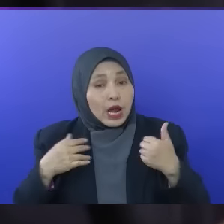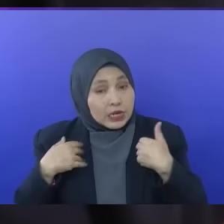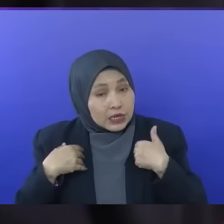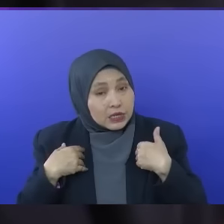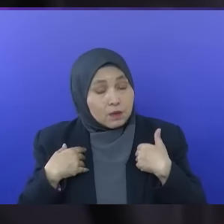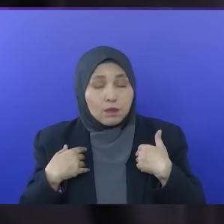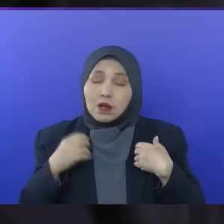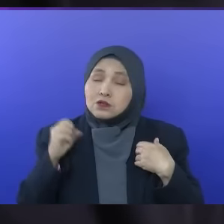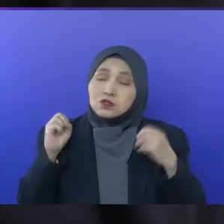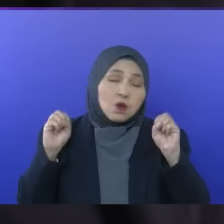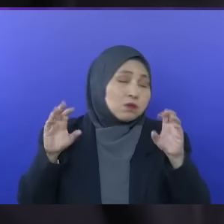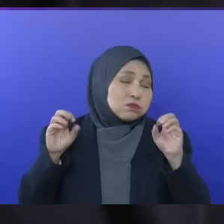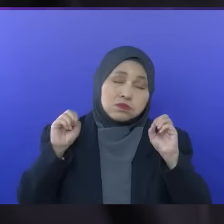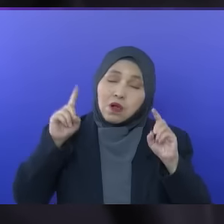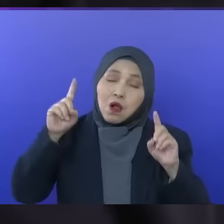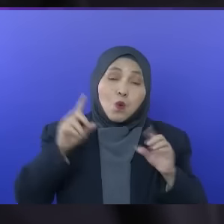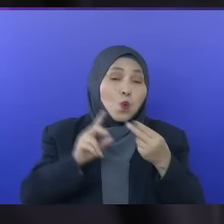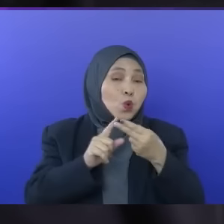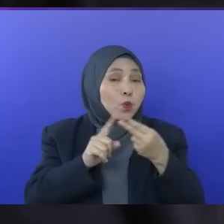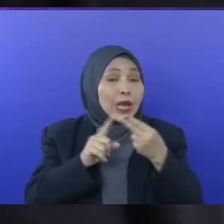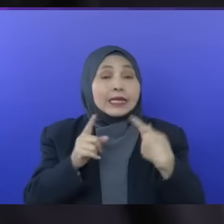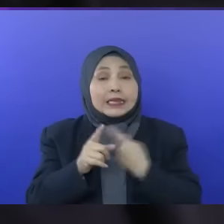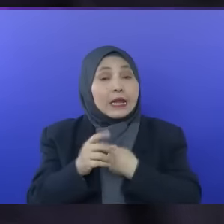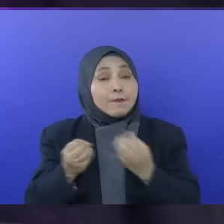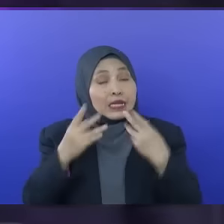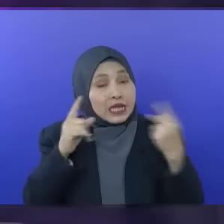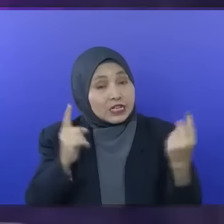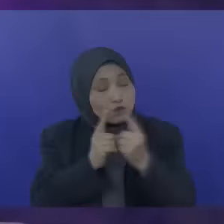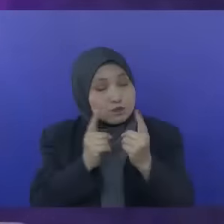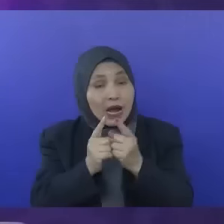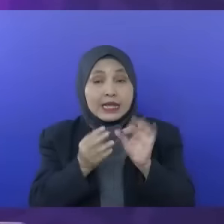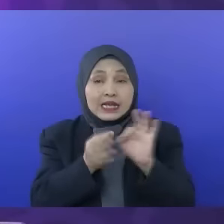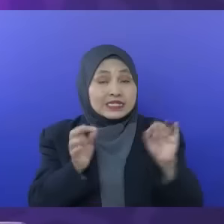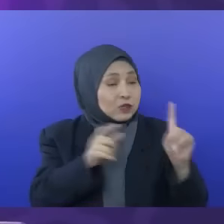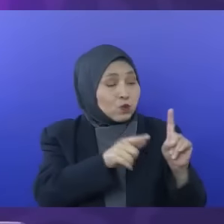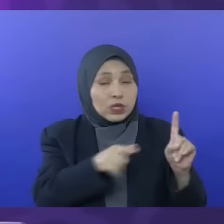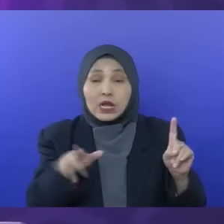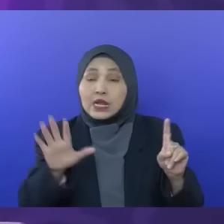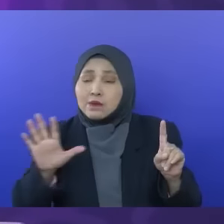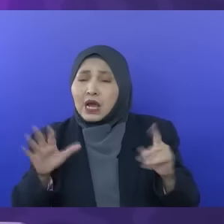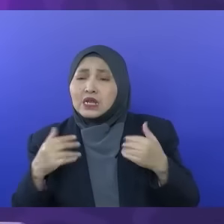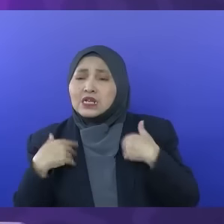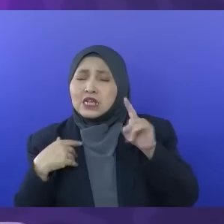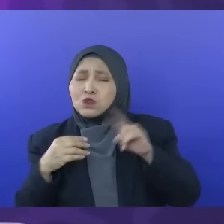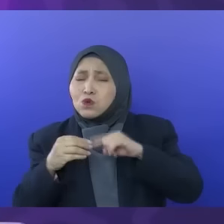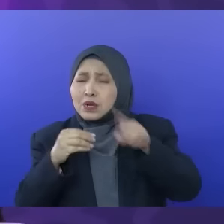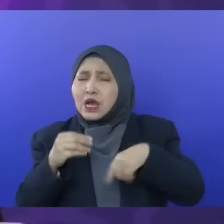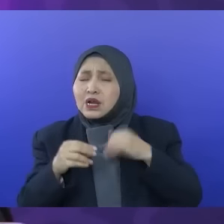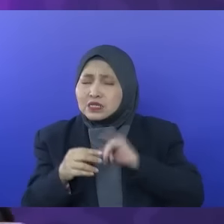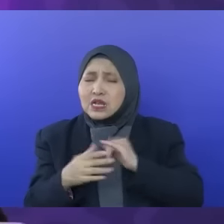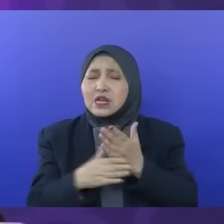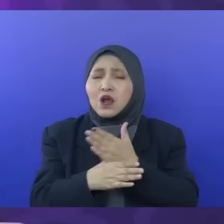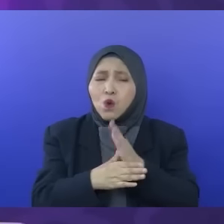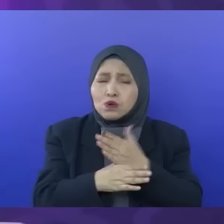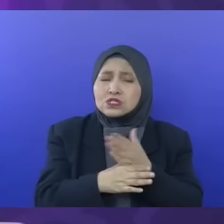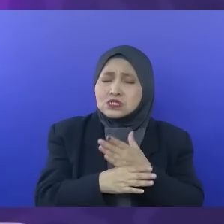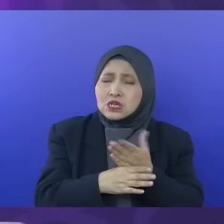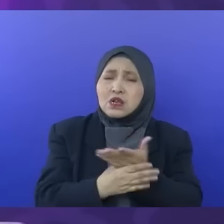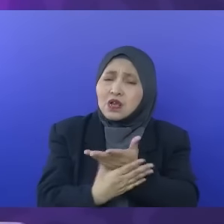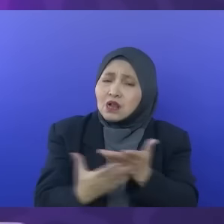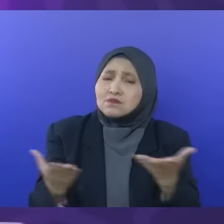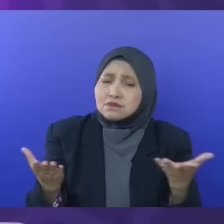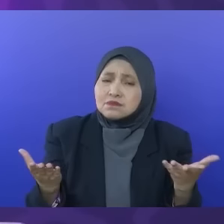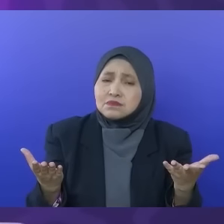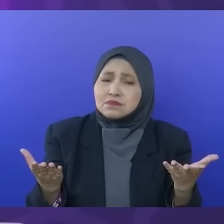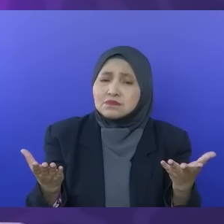masalah antara huruf yang banyak kita jumpa dalam ayat 1 hingga 5 ada satu kali lagi yang saya nak kongsikan dengan contoh 6